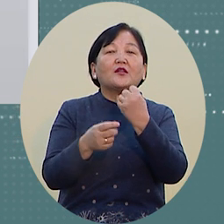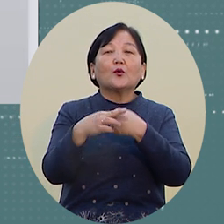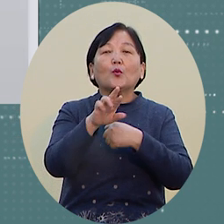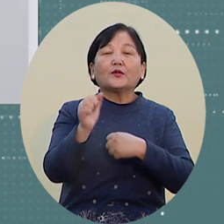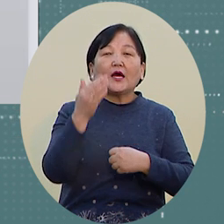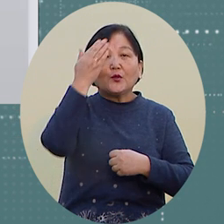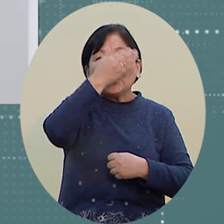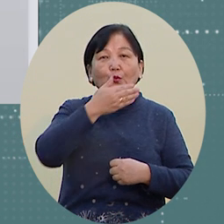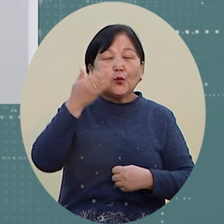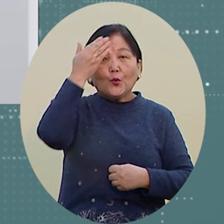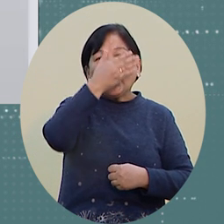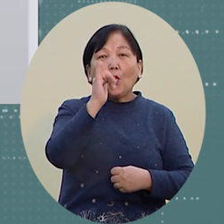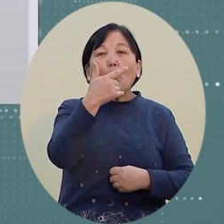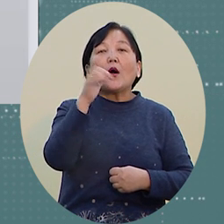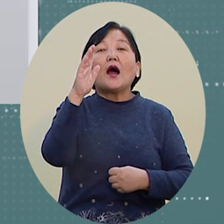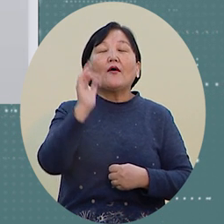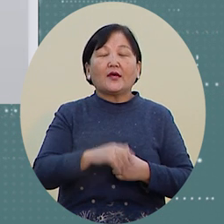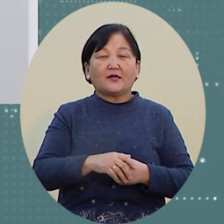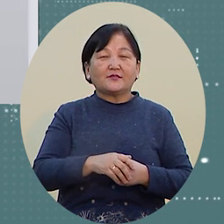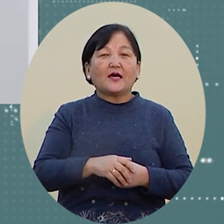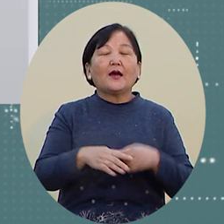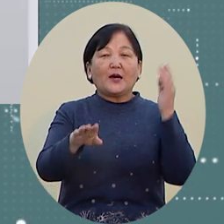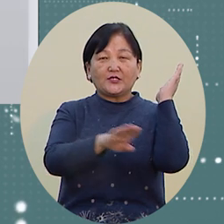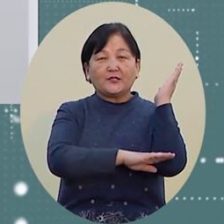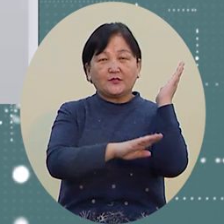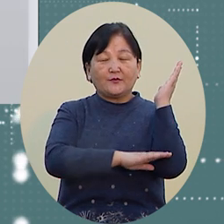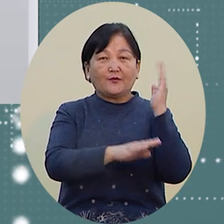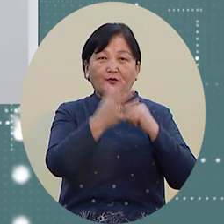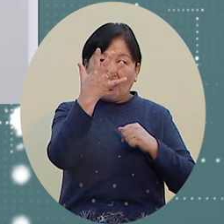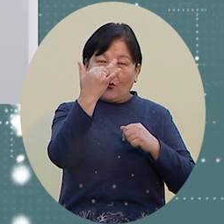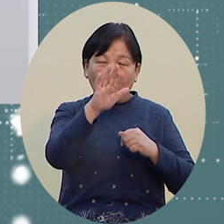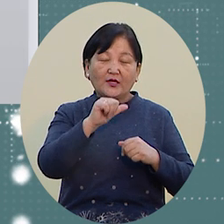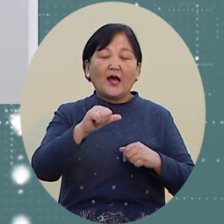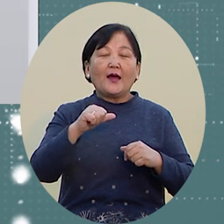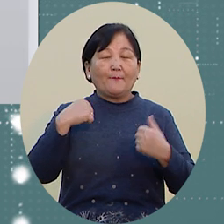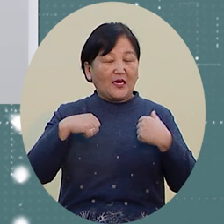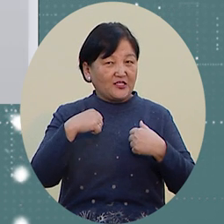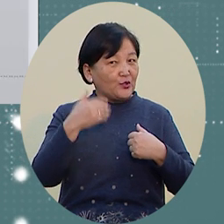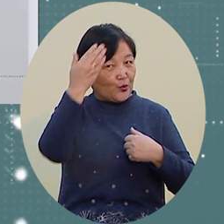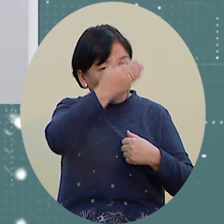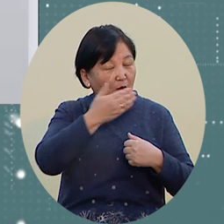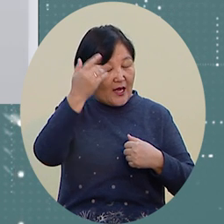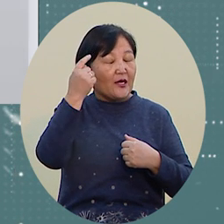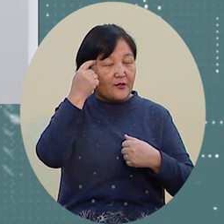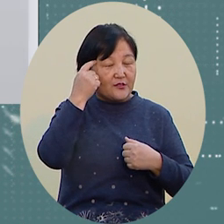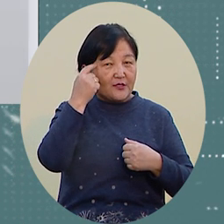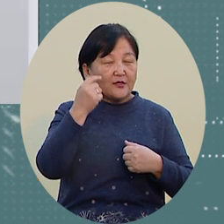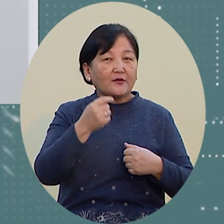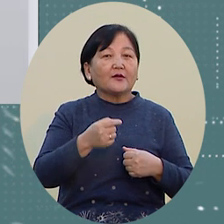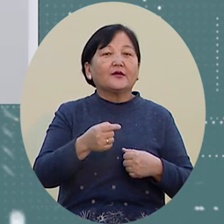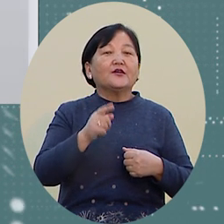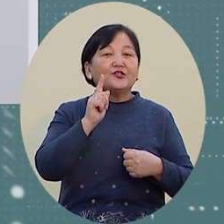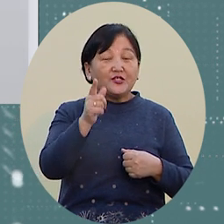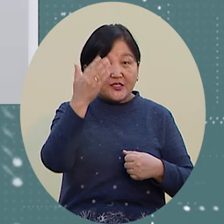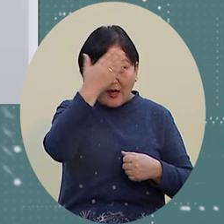удаа нүрэ угаадаг юм бол за багш нь 5 удаа гэж тавьчих. За ингээд чи 5 удаа, аав нь 5 удаа, тий, ээж нь 5 удаа.